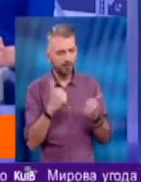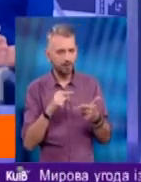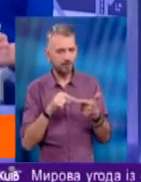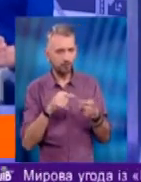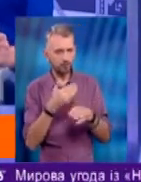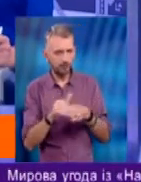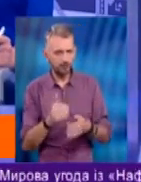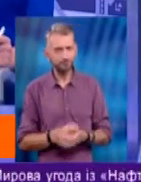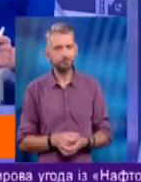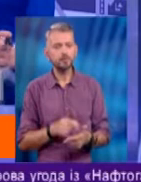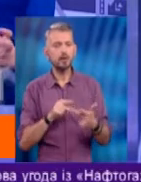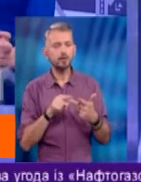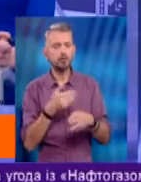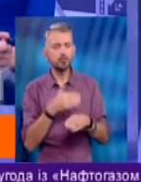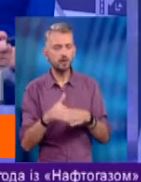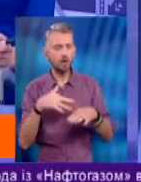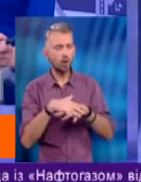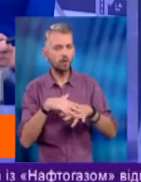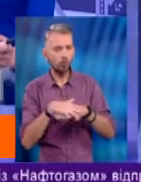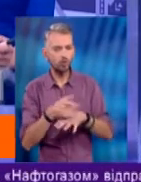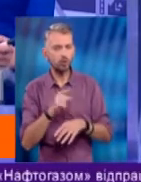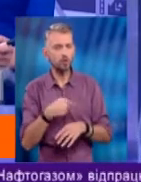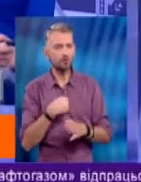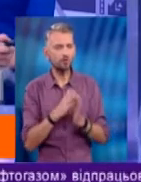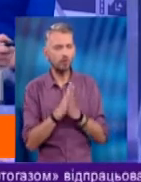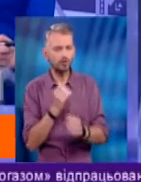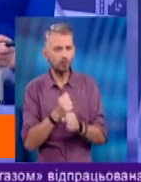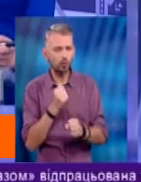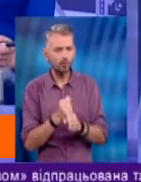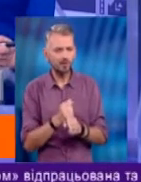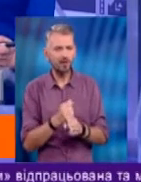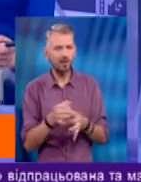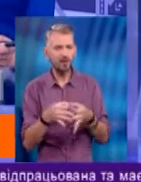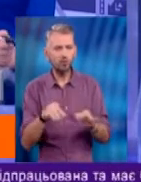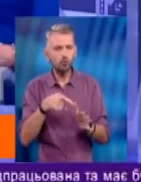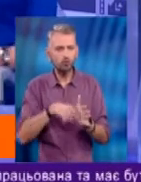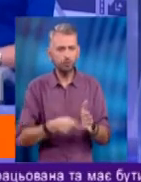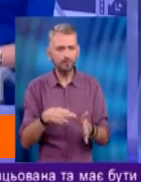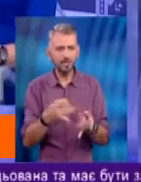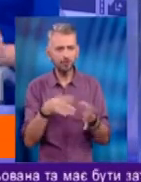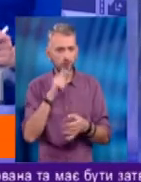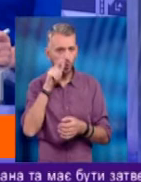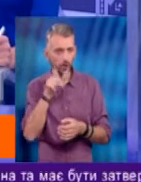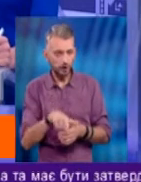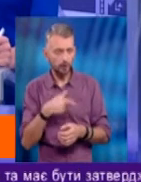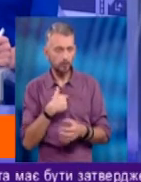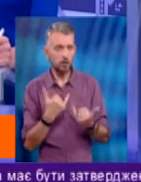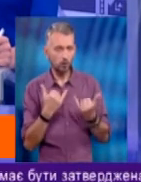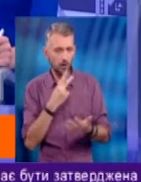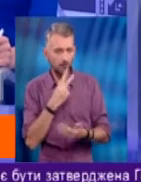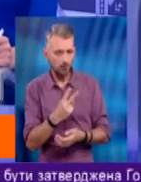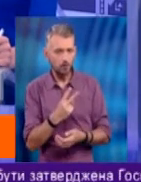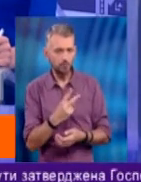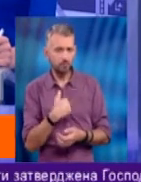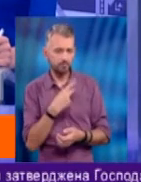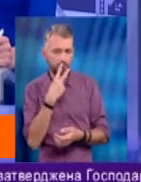частини. Прошу. Третя частина – це саме розрахунок. Те, що ми просили зробити доступним для звичайного українця. Тому що ми сьогодні бачимо,